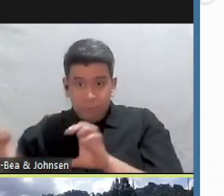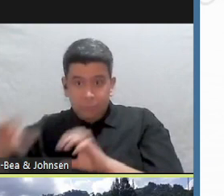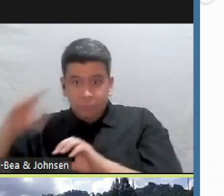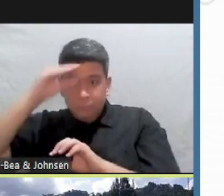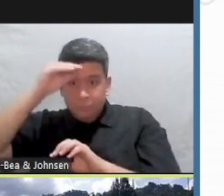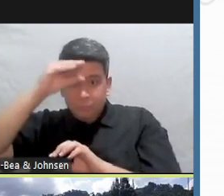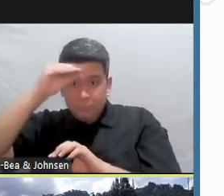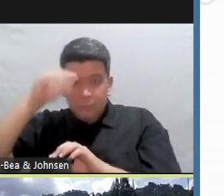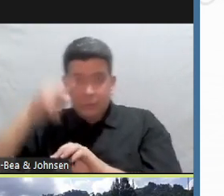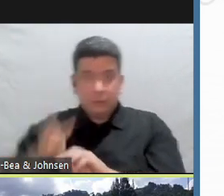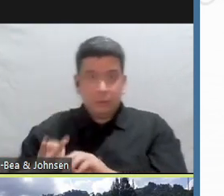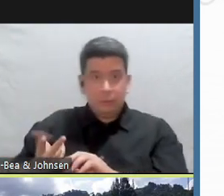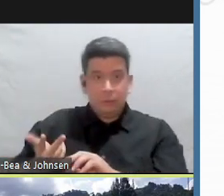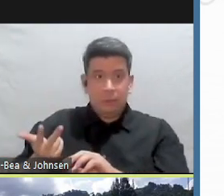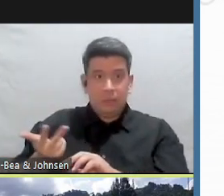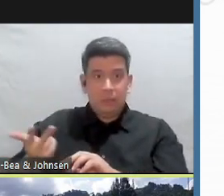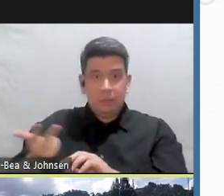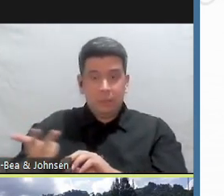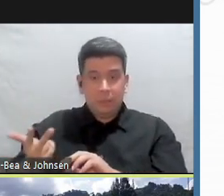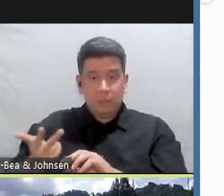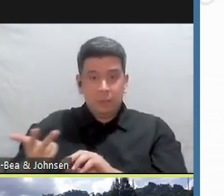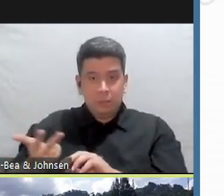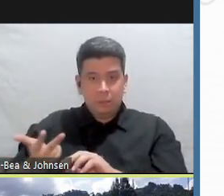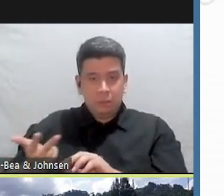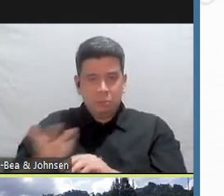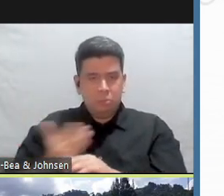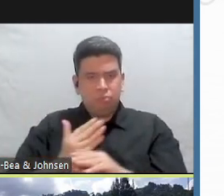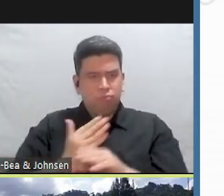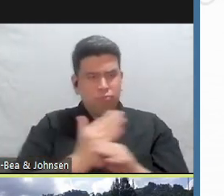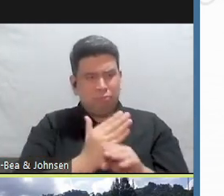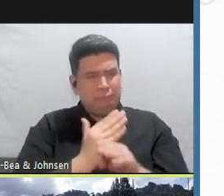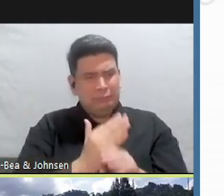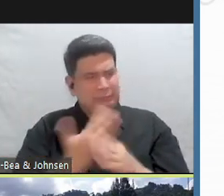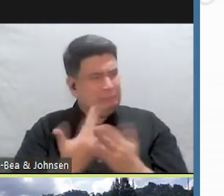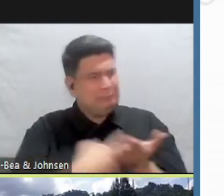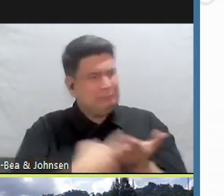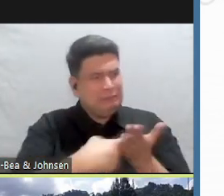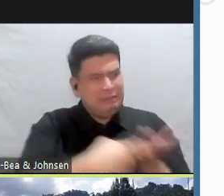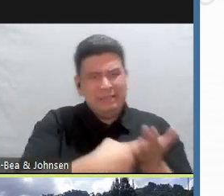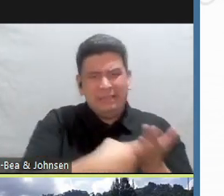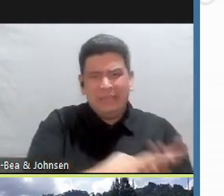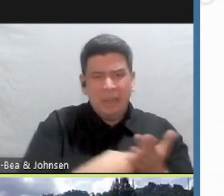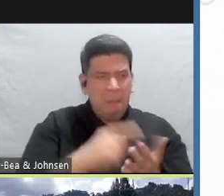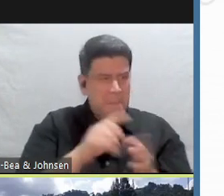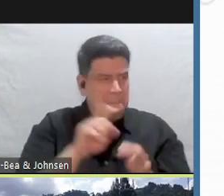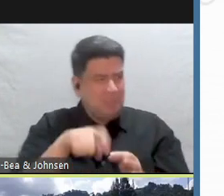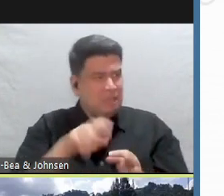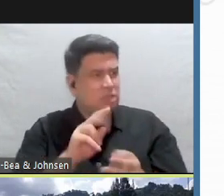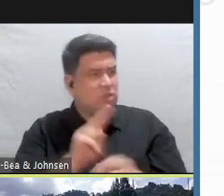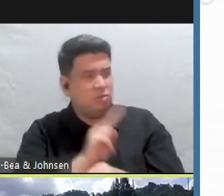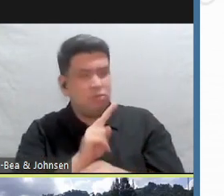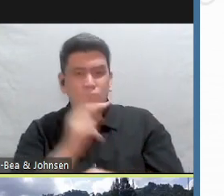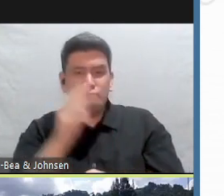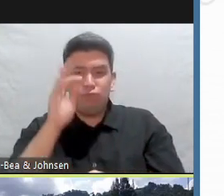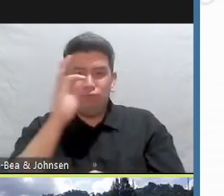Pero unfortunately, hindi sila pinakinggan. At may nangyari noong 1925, dumating yung